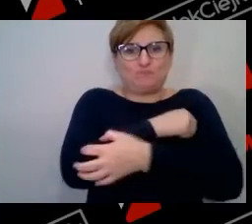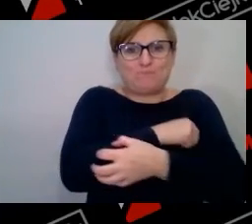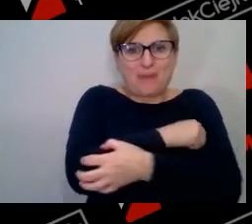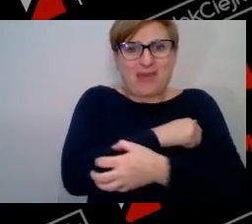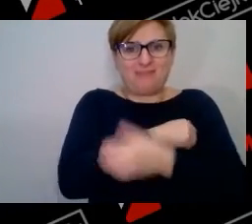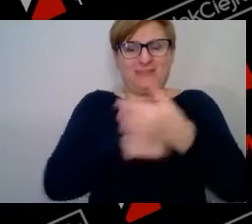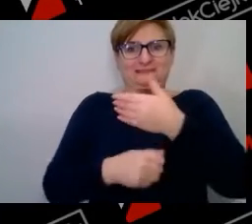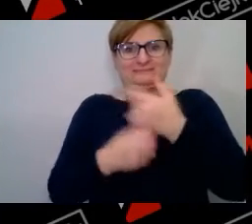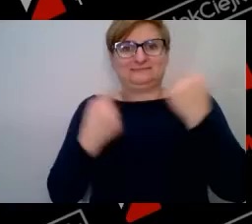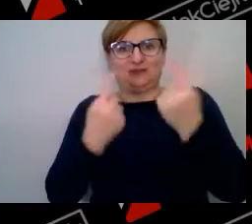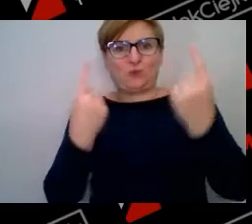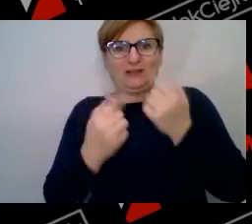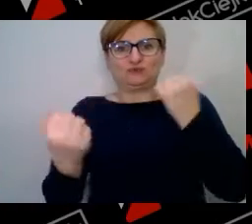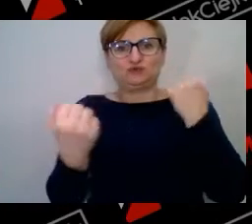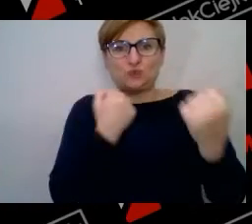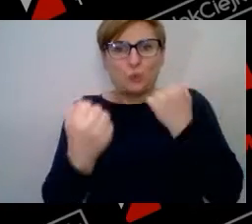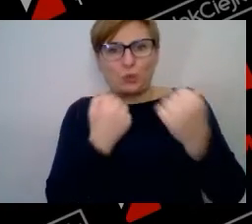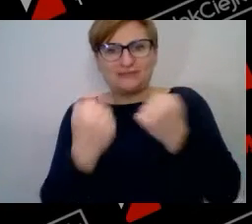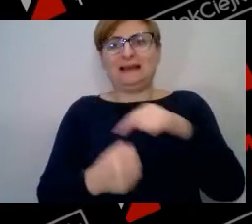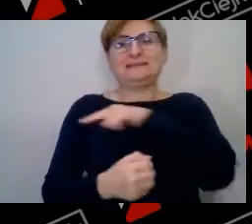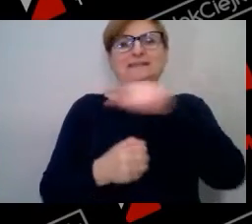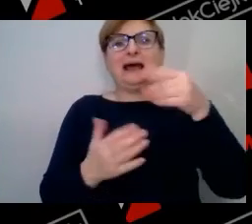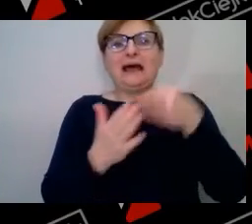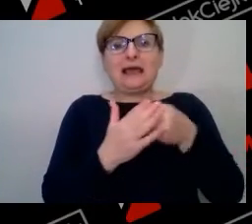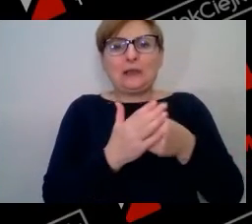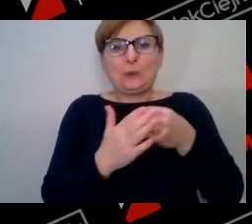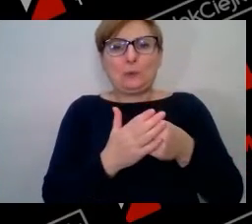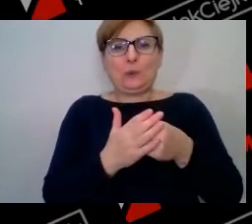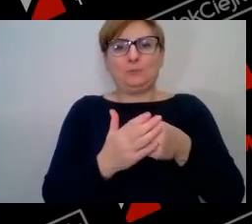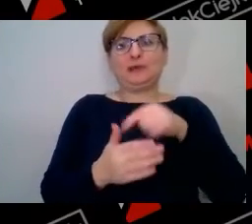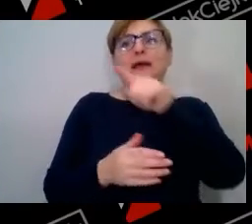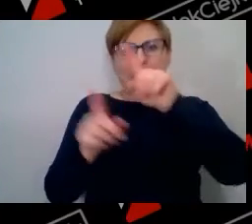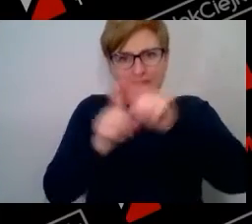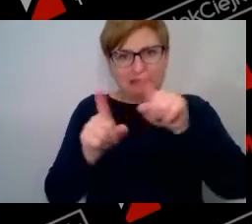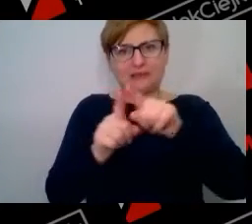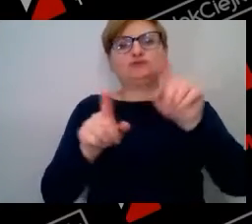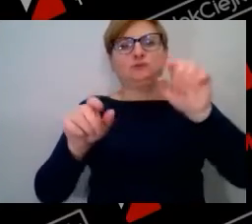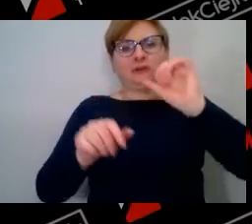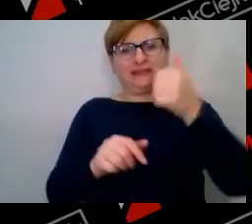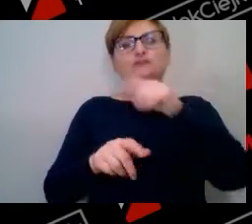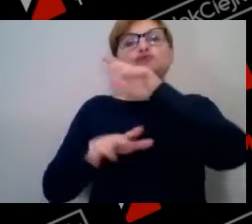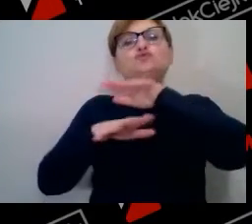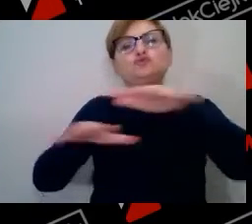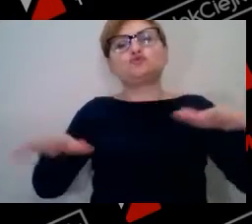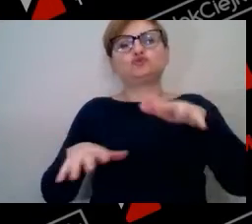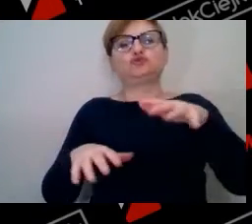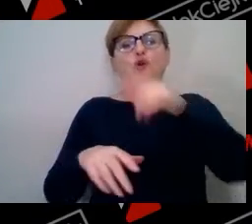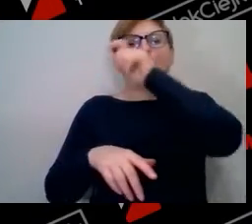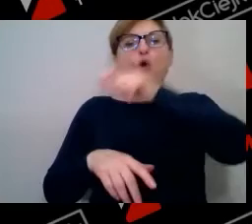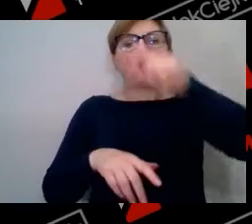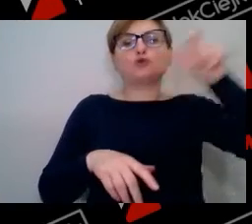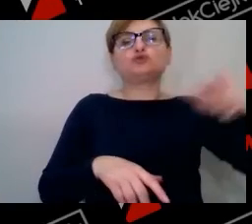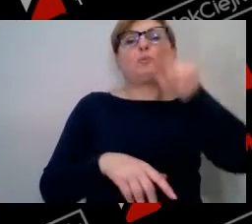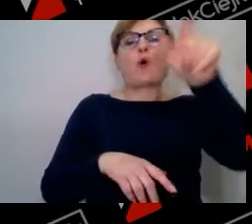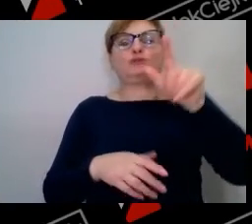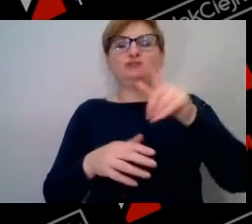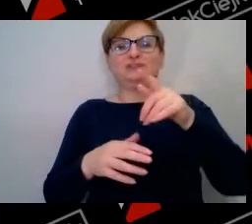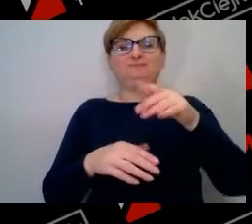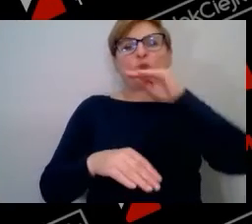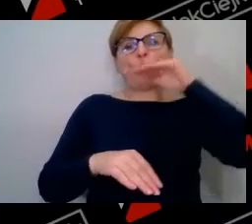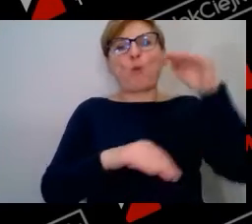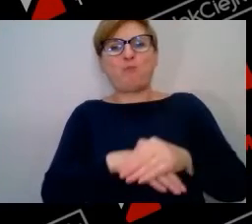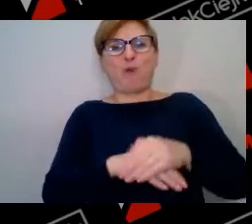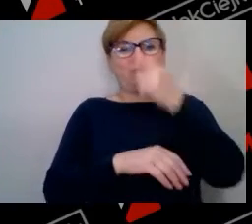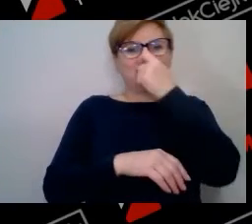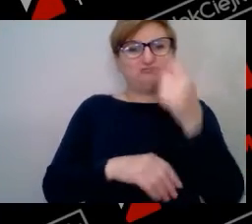Dojść z ekonomią wyzysku. Ta ekonomia to są setki tysięcy pracowników na umowach śmieciowych, którzy zmagają się z niestabilnością w rynku pracy i